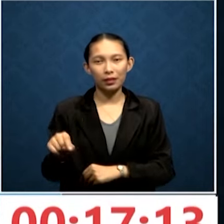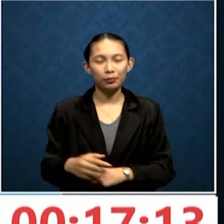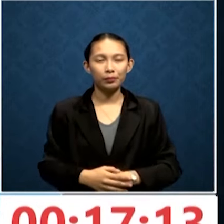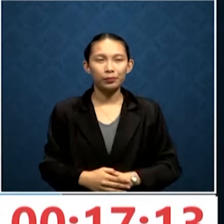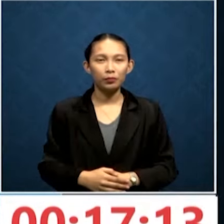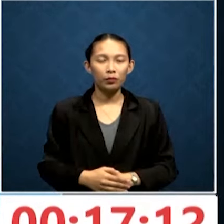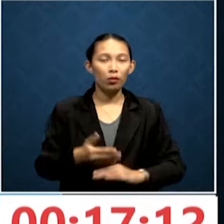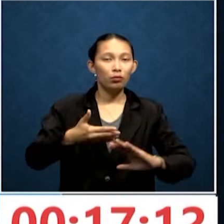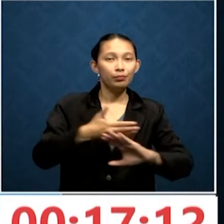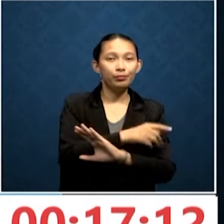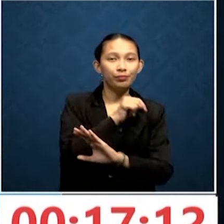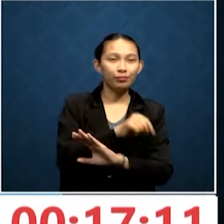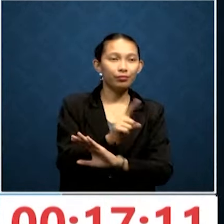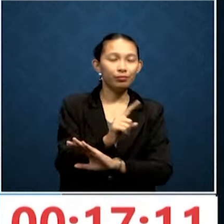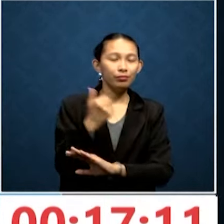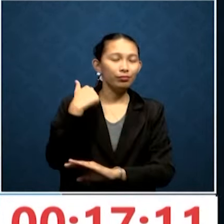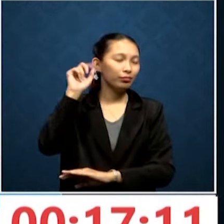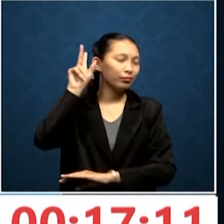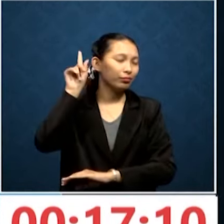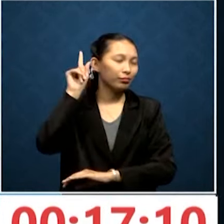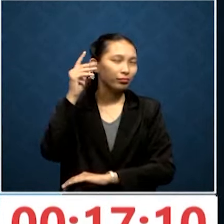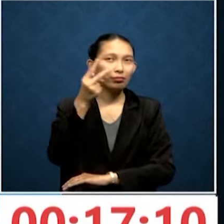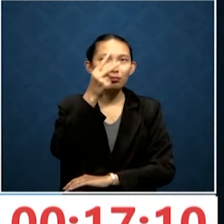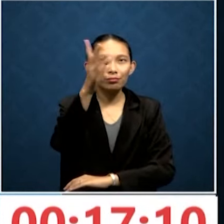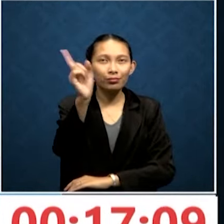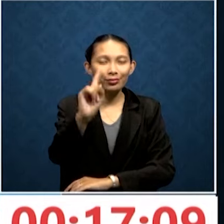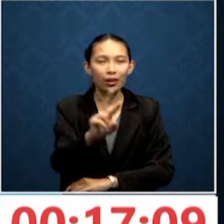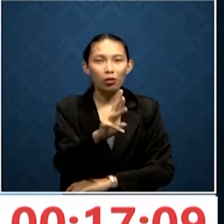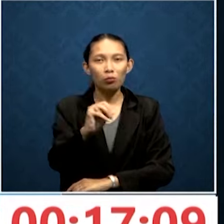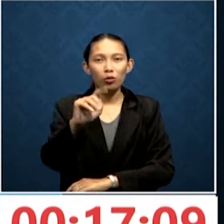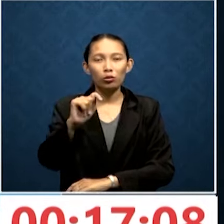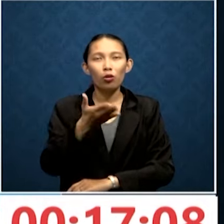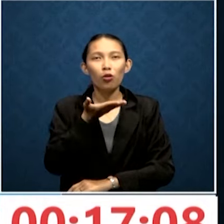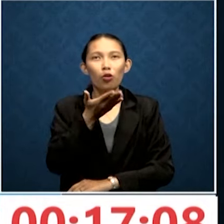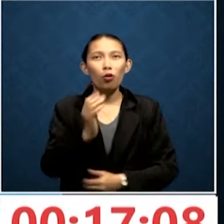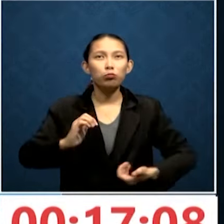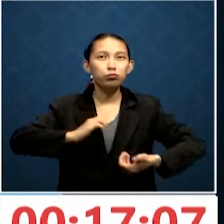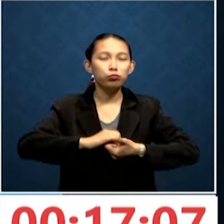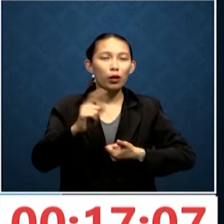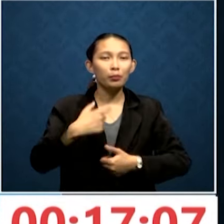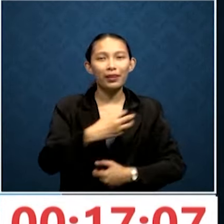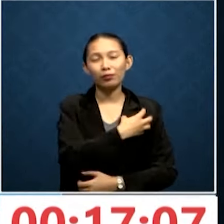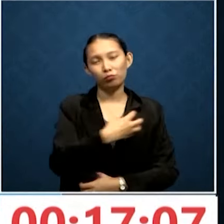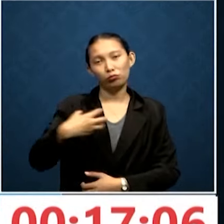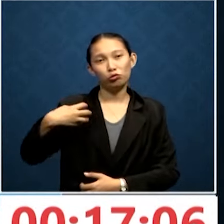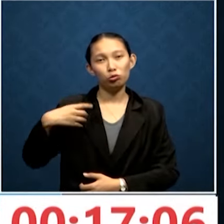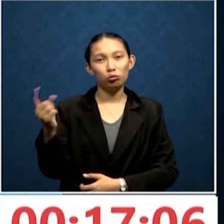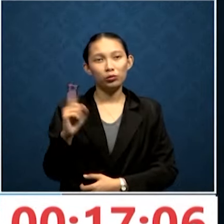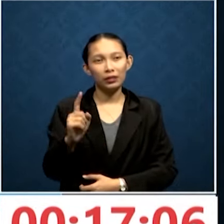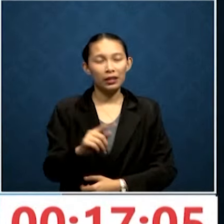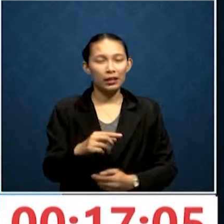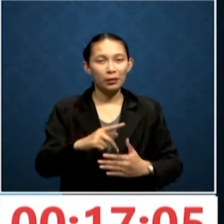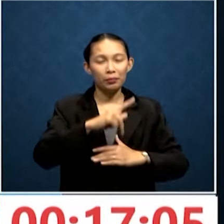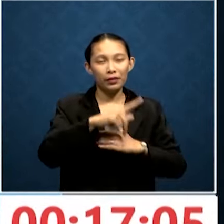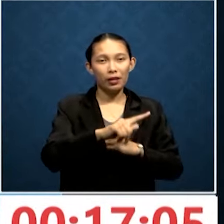15.66% ก่อนหน้านี้ดิฉันได้เห็นข่าวท่านรัฐมนตรีขอความร่วมมือผ่านทางทูตให้ทางทีโมนั้นม